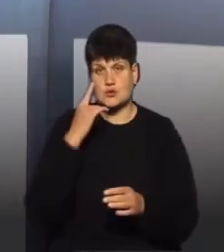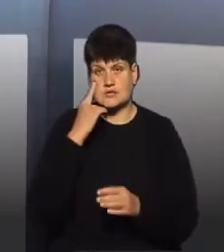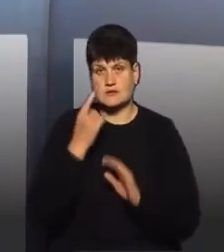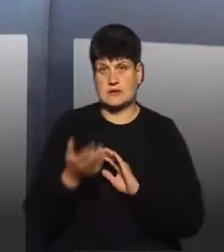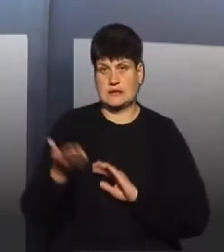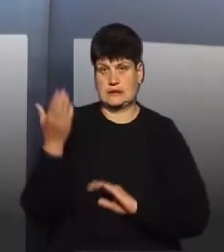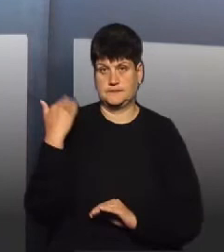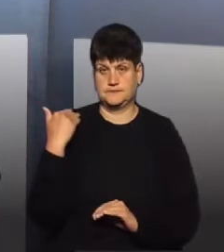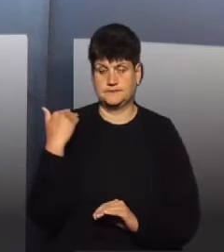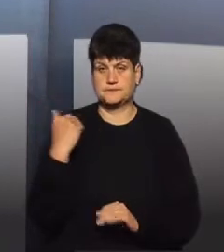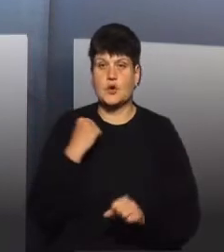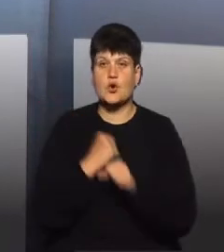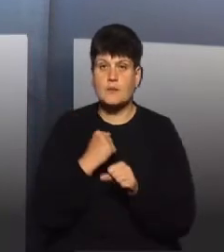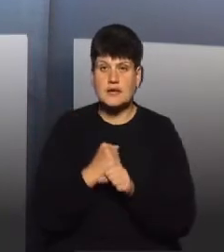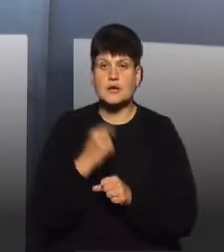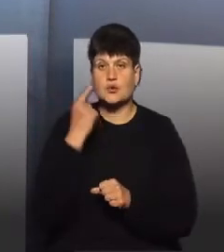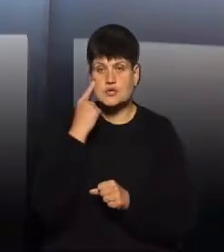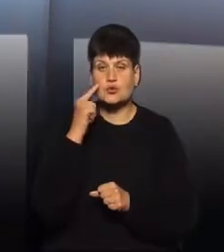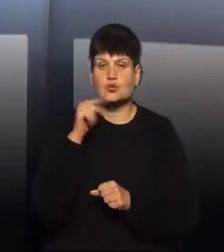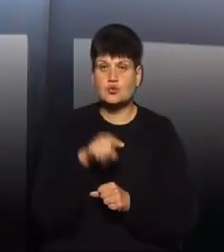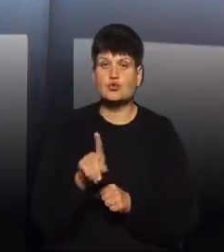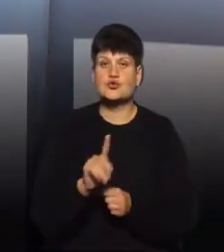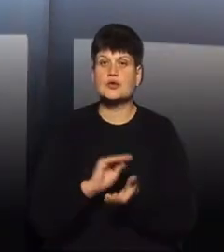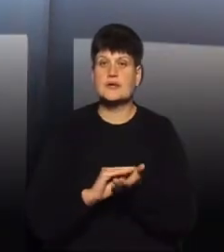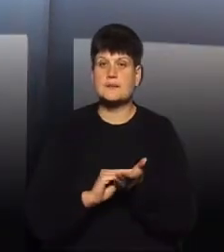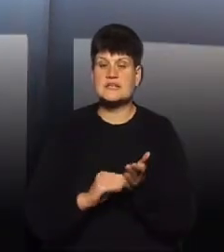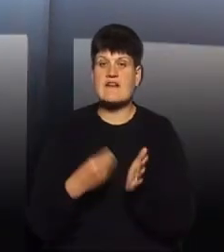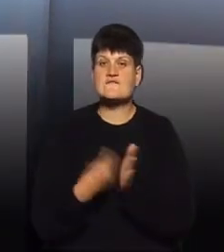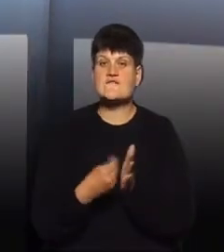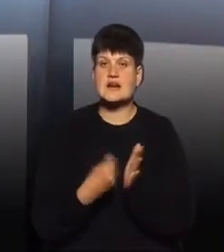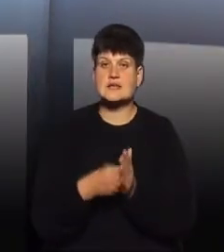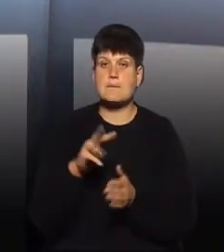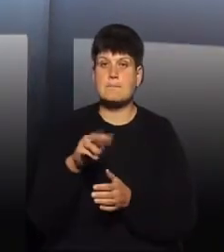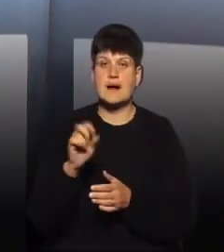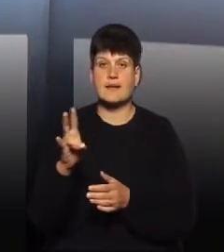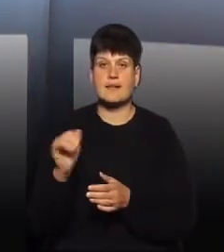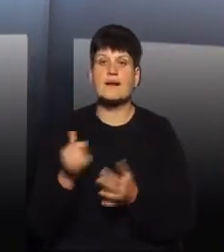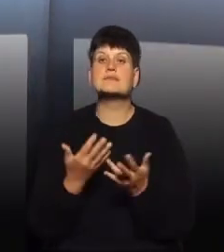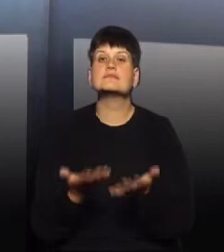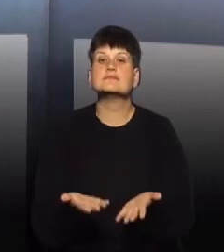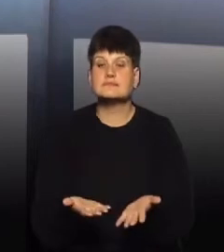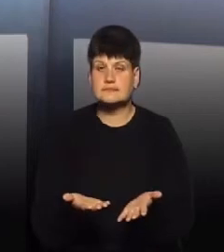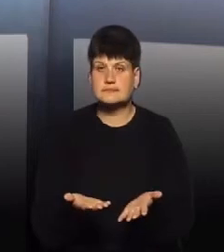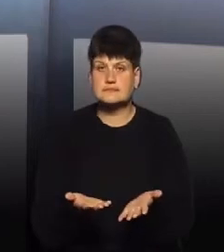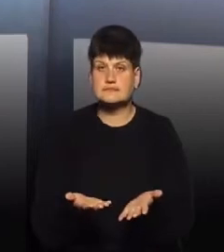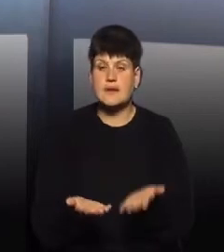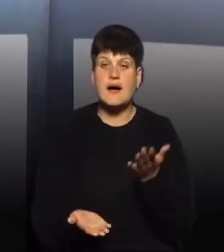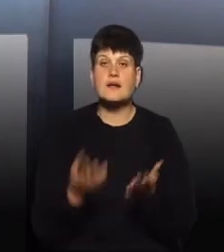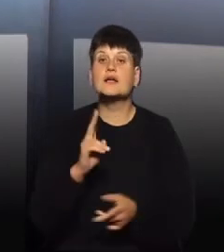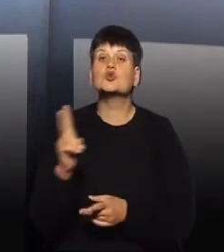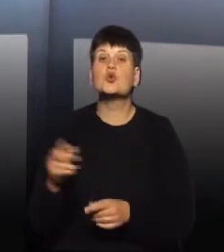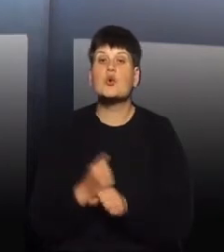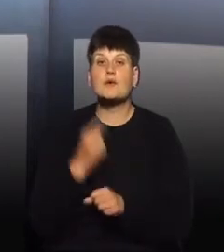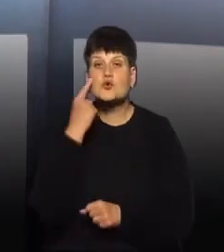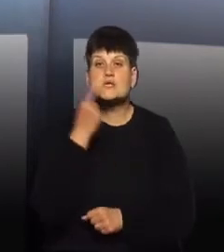Робили оцінку, тому що написано вартість майна хати стільки-то. Але хто робив оцінку? Ну,